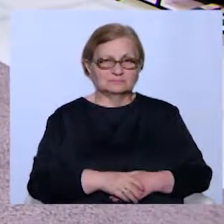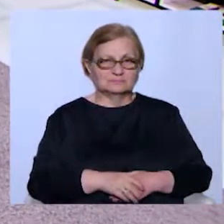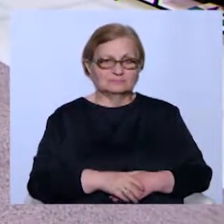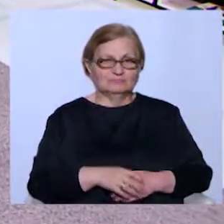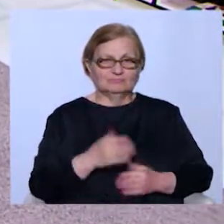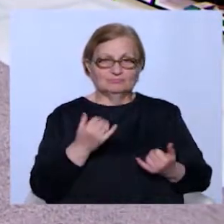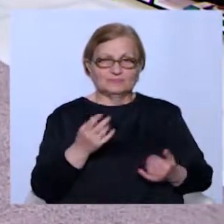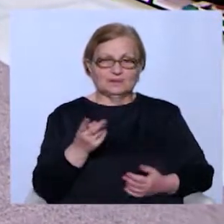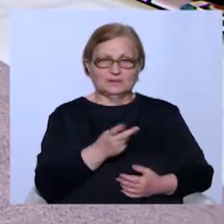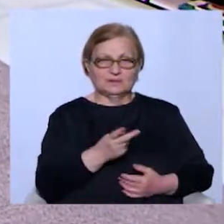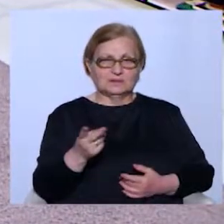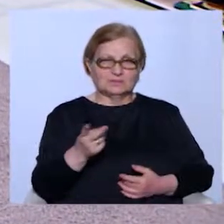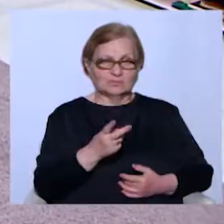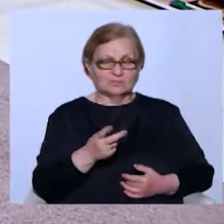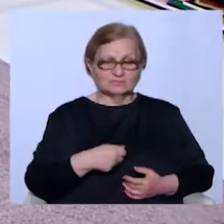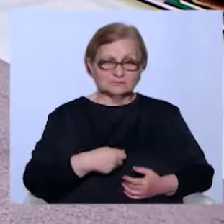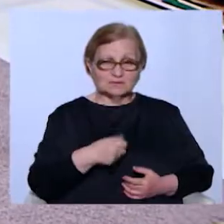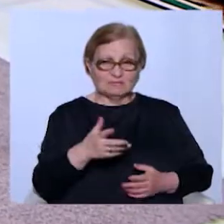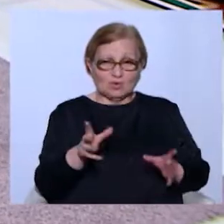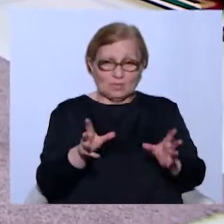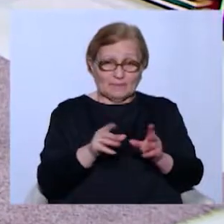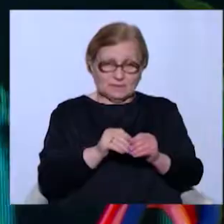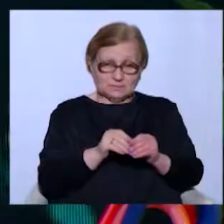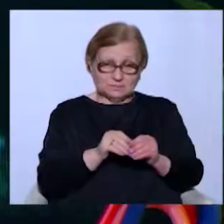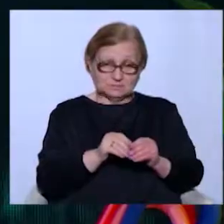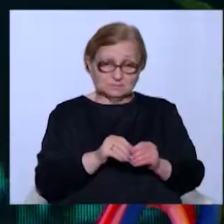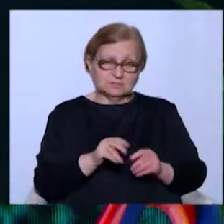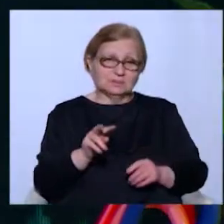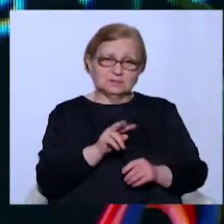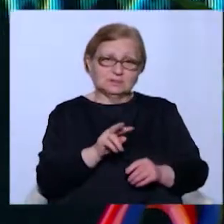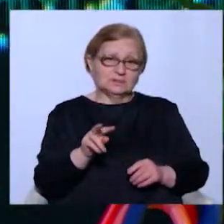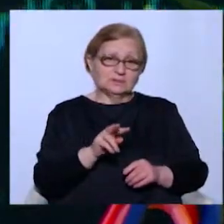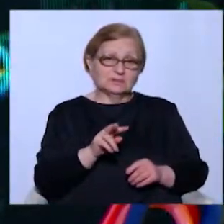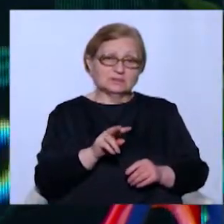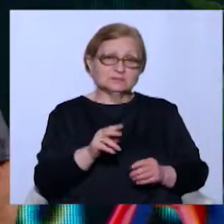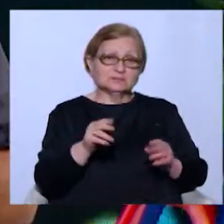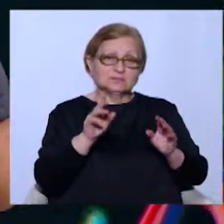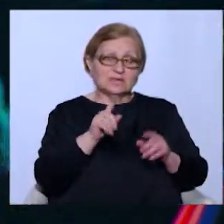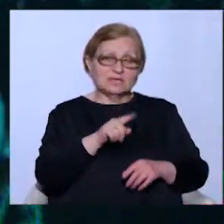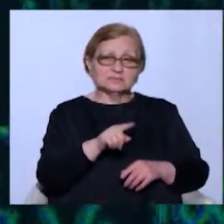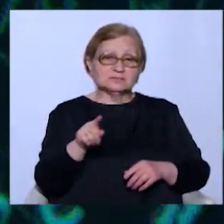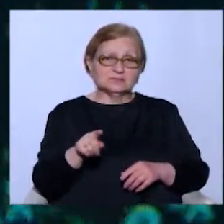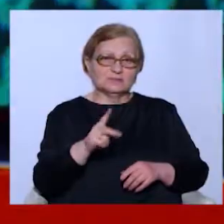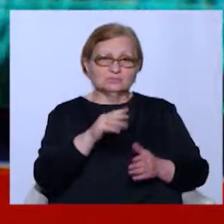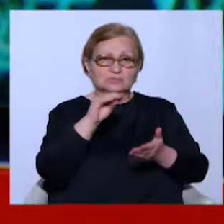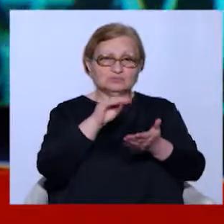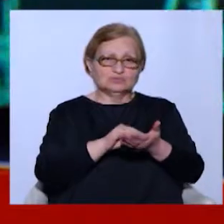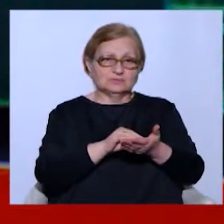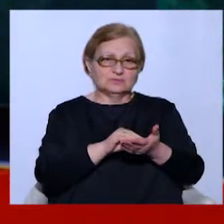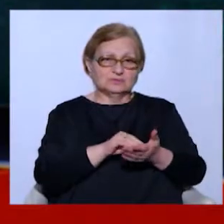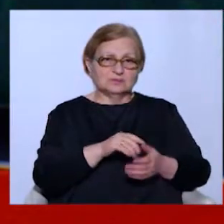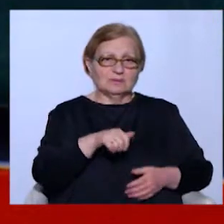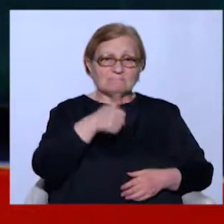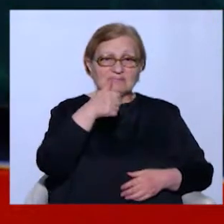ორივე კამათელი ერთდროულად უნდა გავაგორო და აქ ორივეზე ერთად რაც მოვა ის რიცხვი უნდა ჩავწეროთ